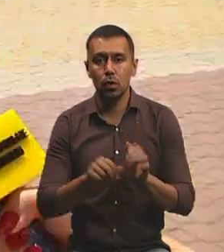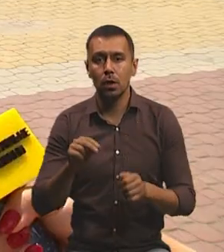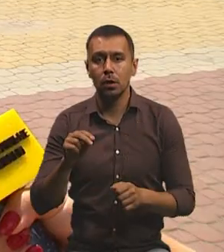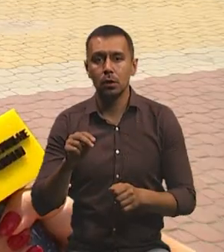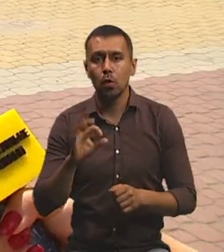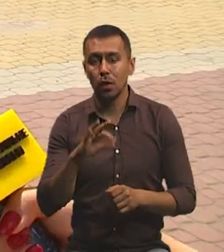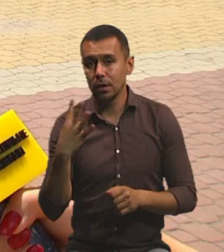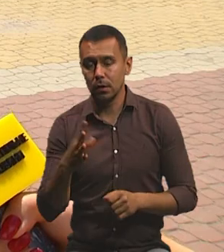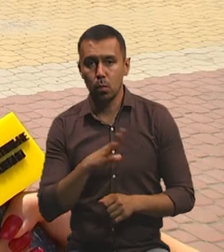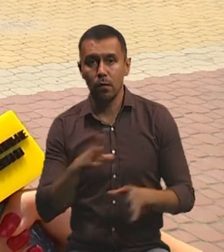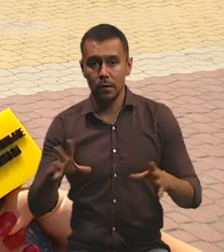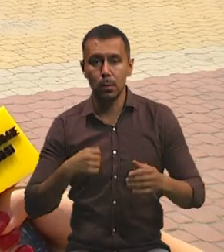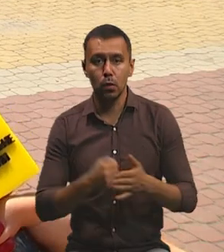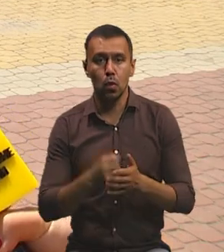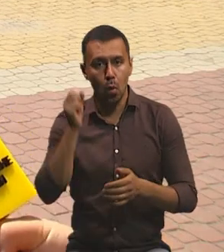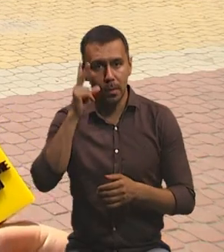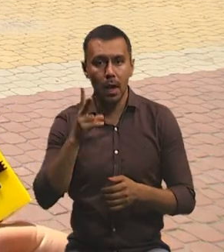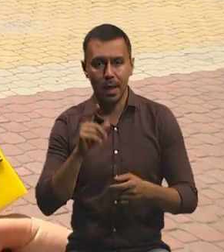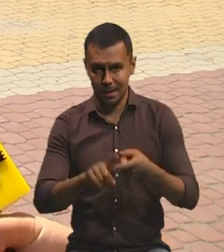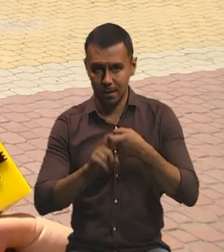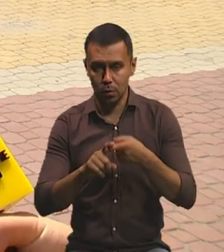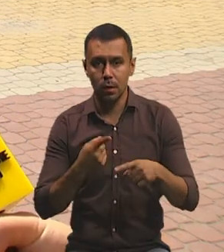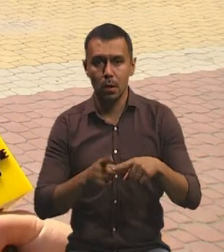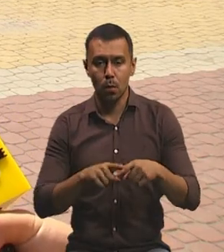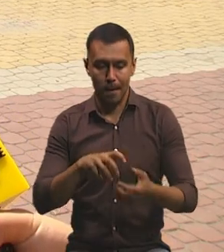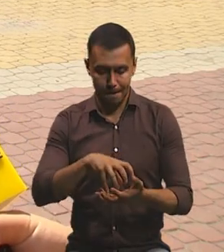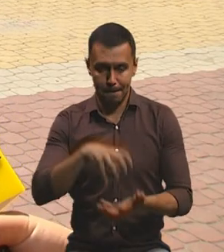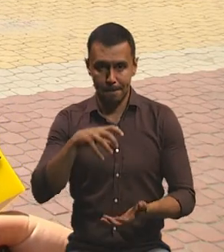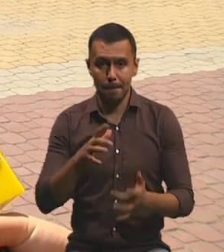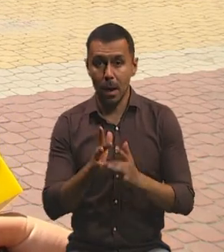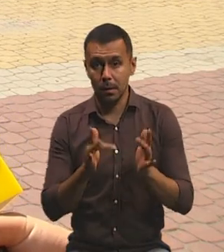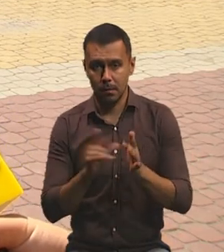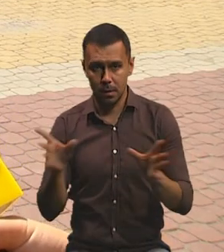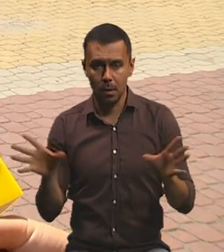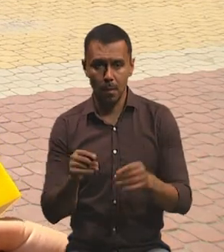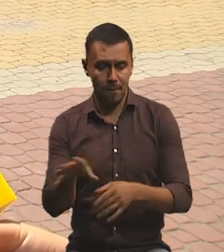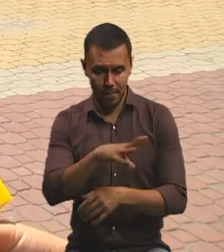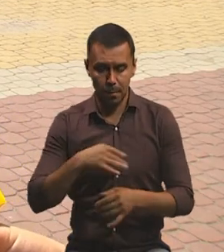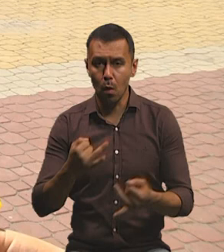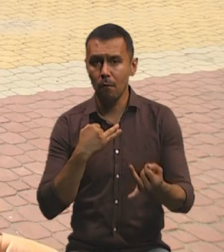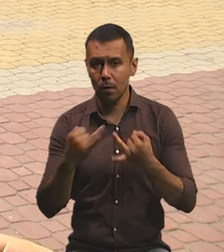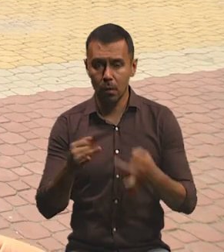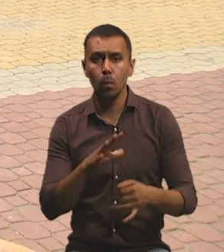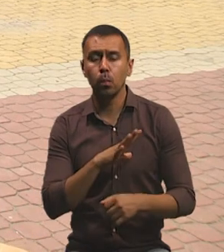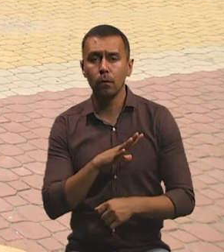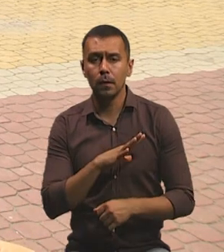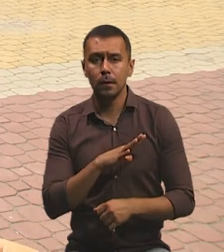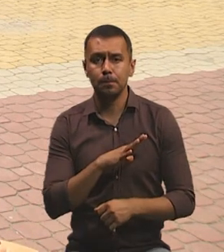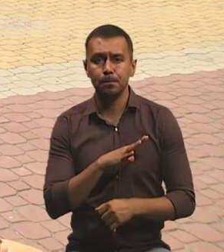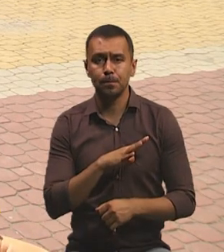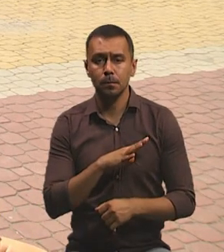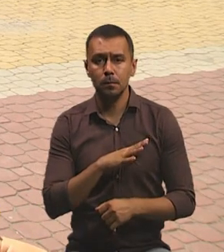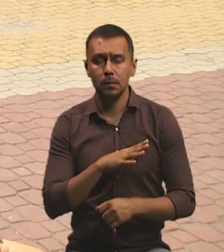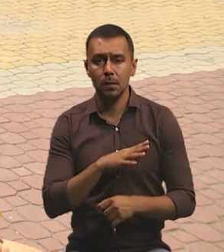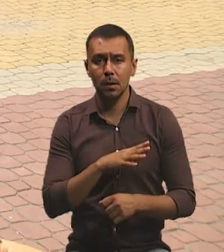16.04 був ще з нами до обіду на зв'язку. Це була Пасха. Він з нами всіма говорив. Був по